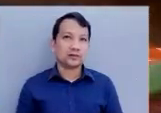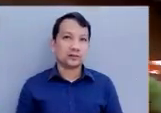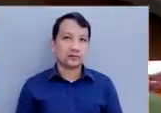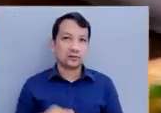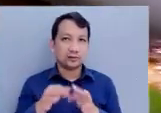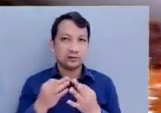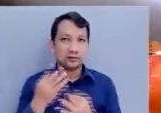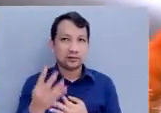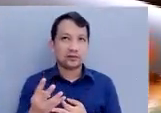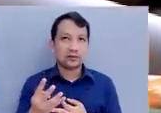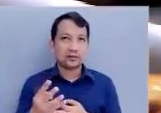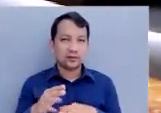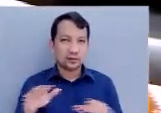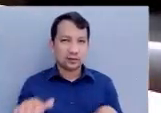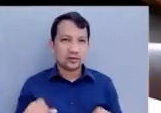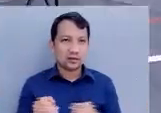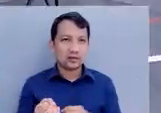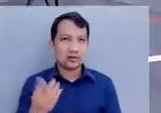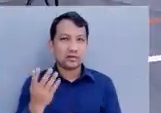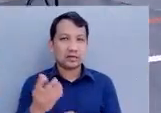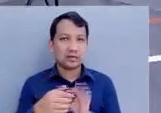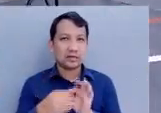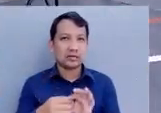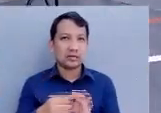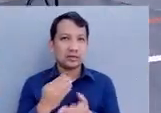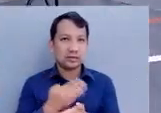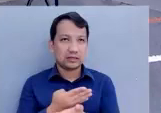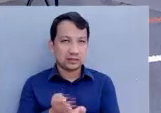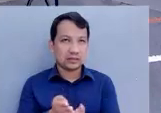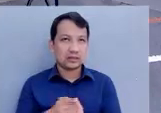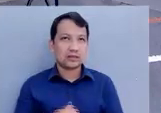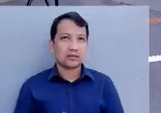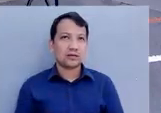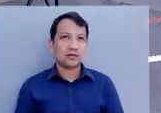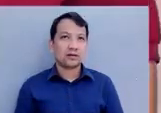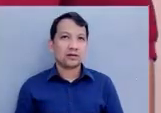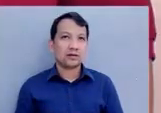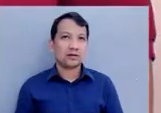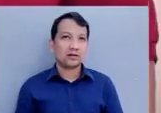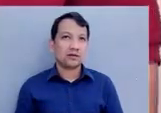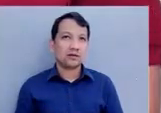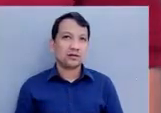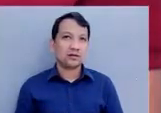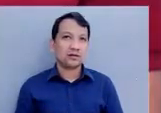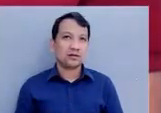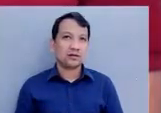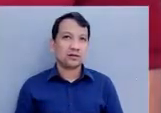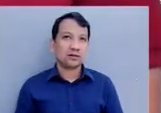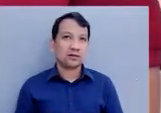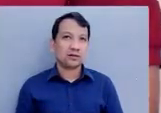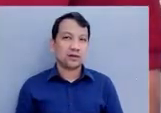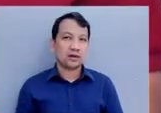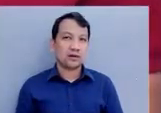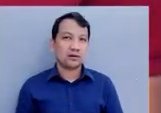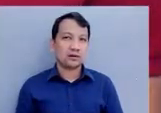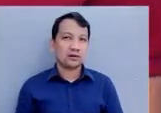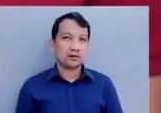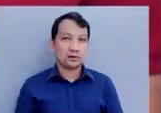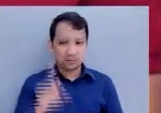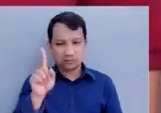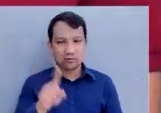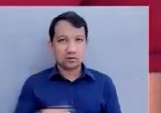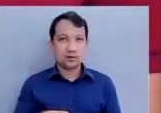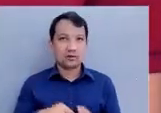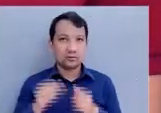nagse-set magkano yung dapat naming budget pag pupunta kami ng Mary J usually siguro mga 1,000